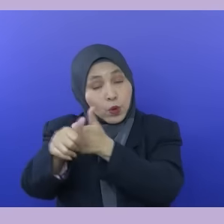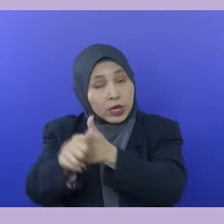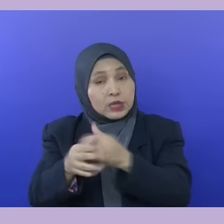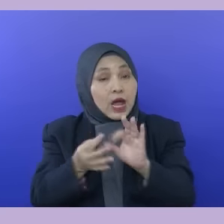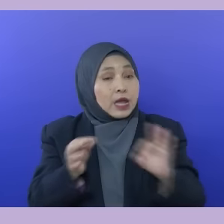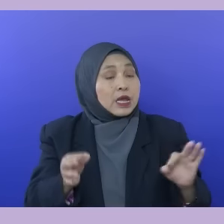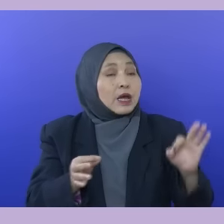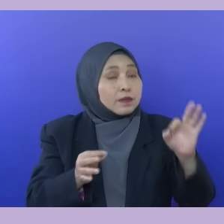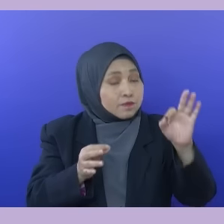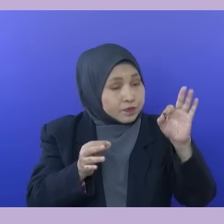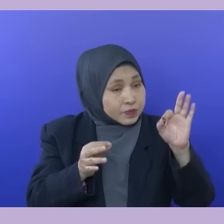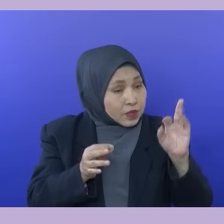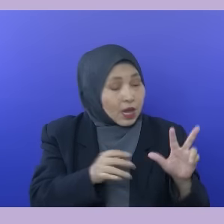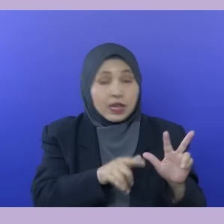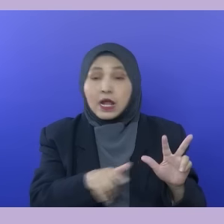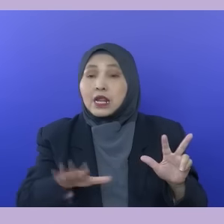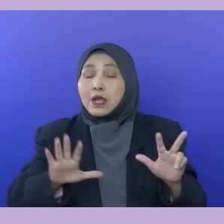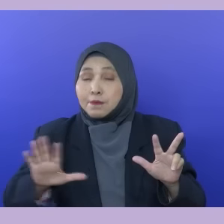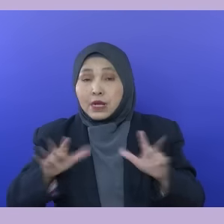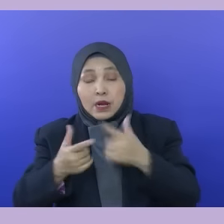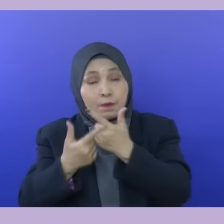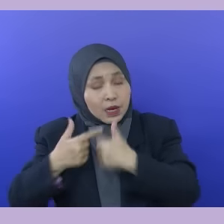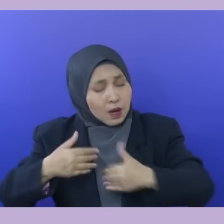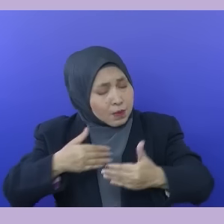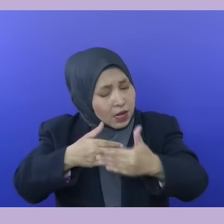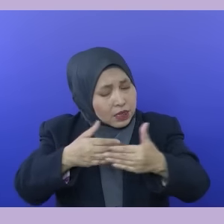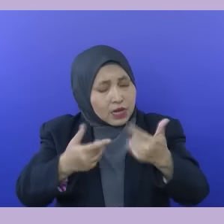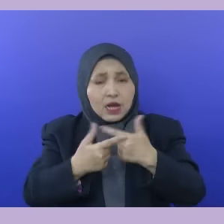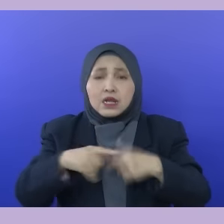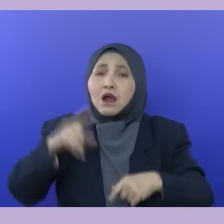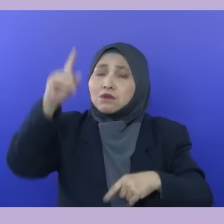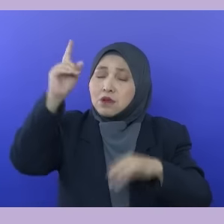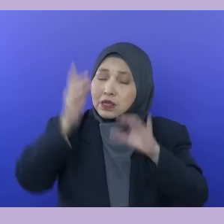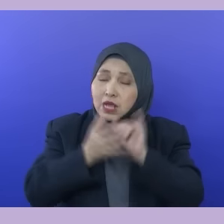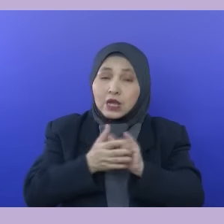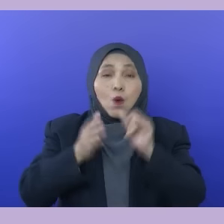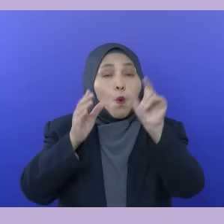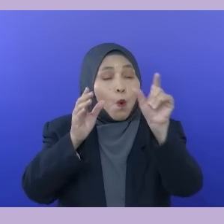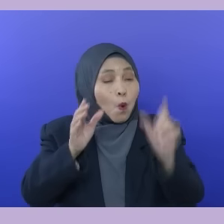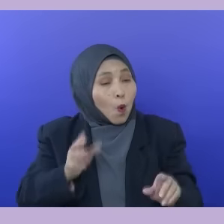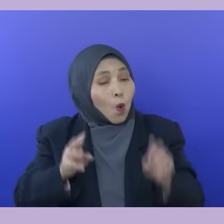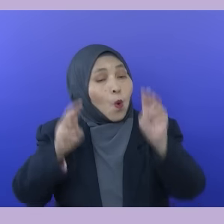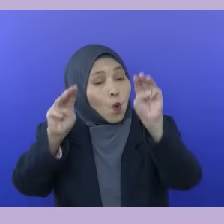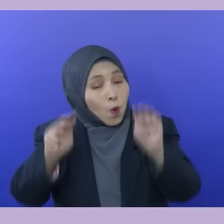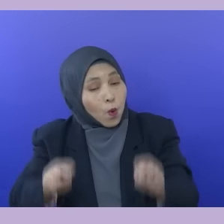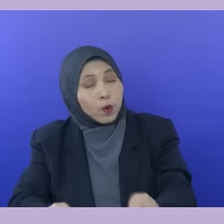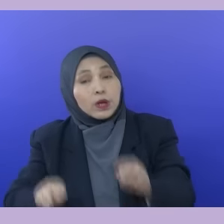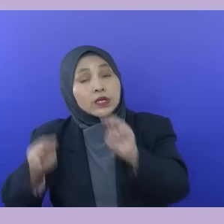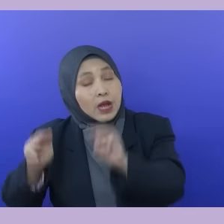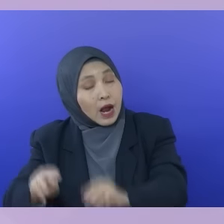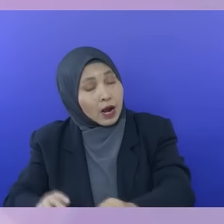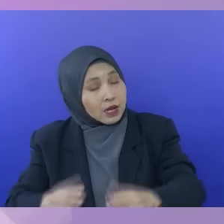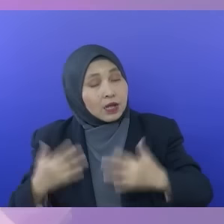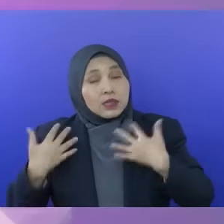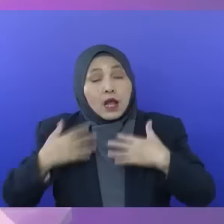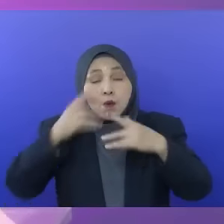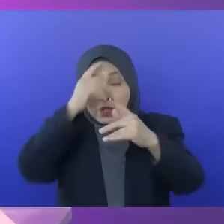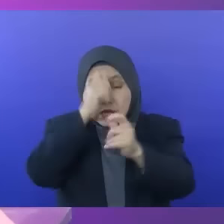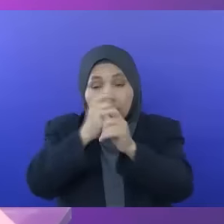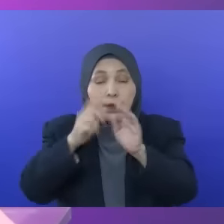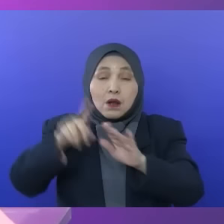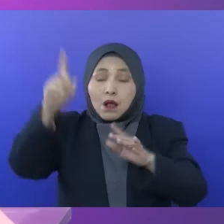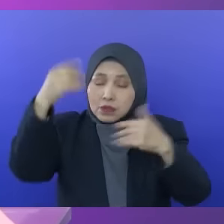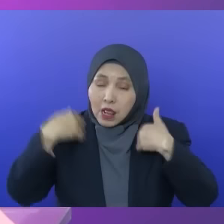sebagai satu penegasan daripada Allah subhanahu wa ta'ala bahwa orang-orang yang bertakwa adalah orang-orang yang